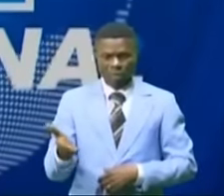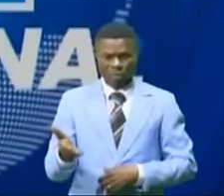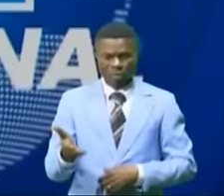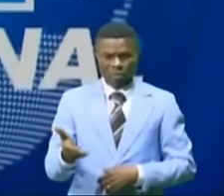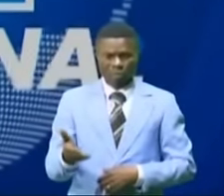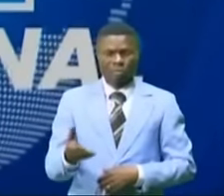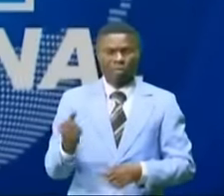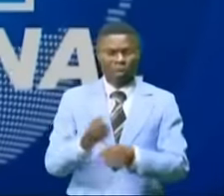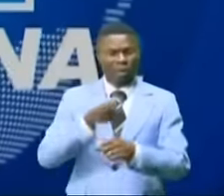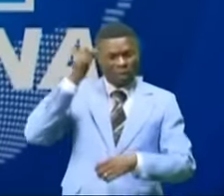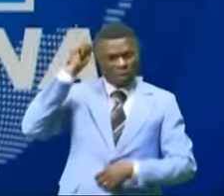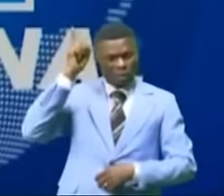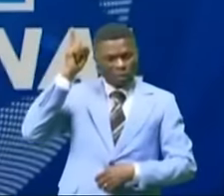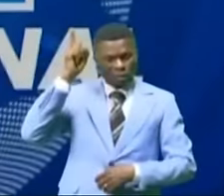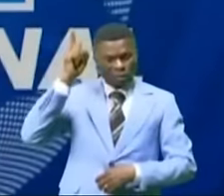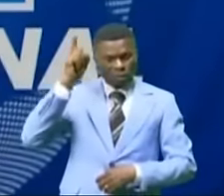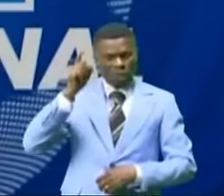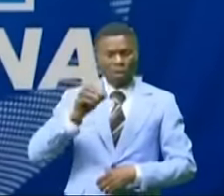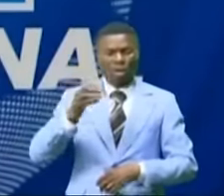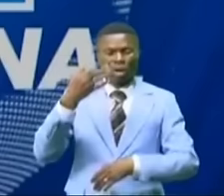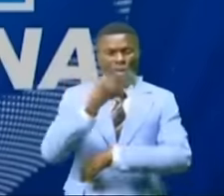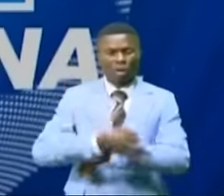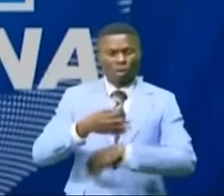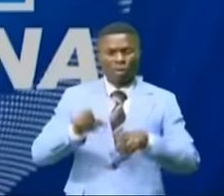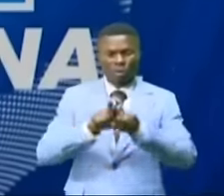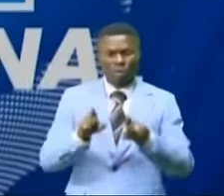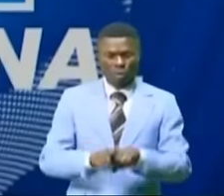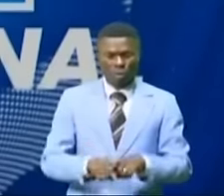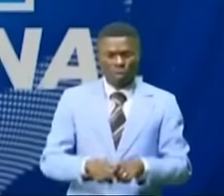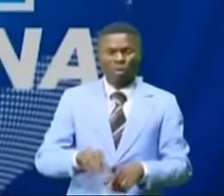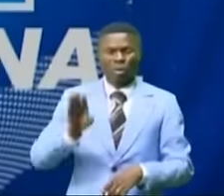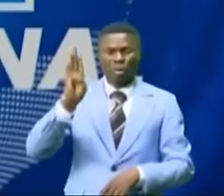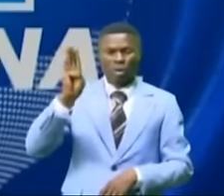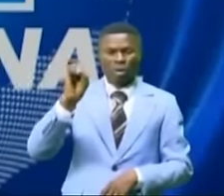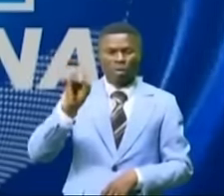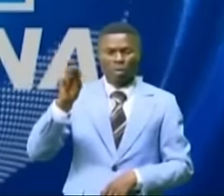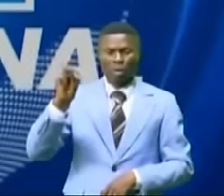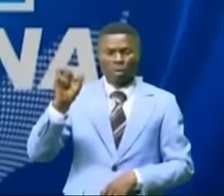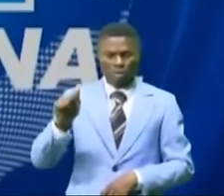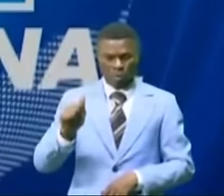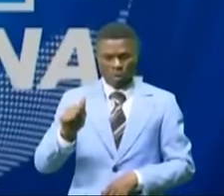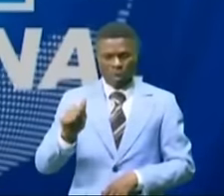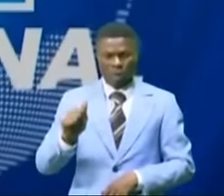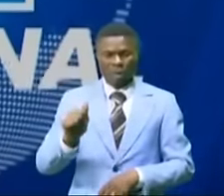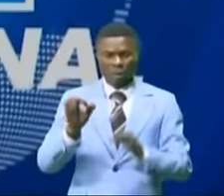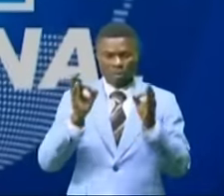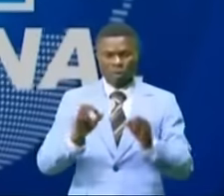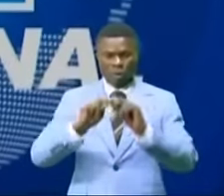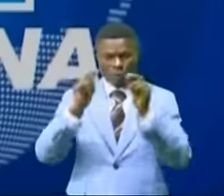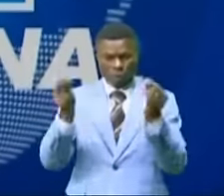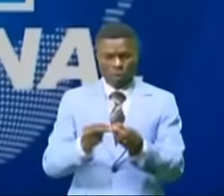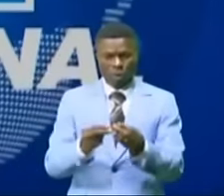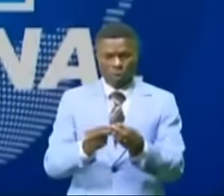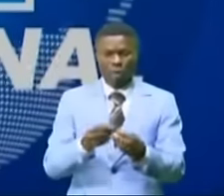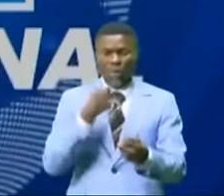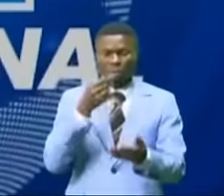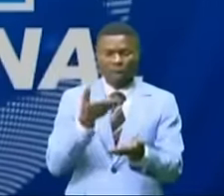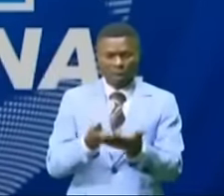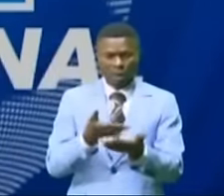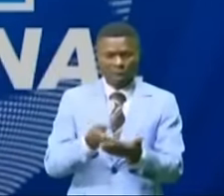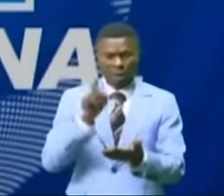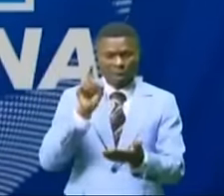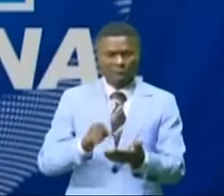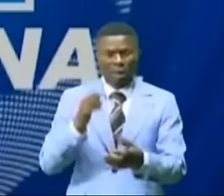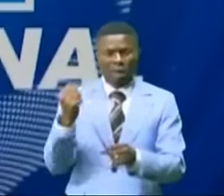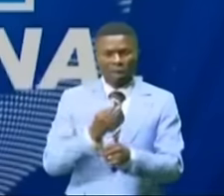ayant œuvré, soit à Lufu, soit à Bouma ou encore à Songololo. Le groupe dont il est question prétend